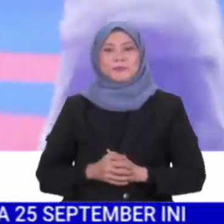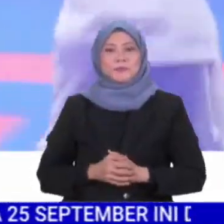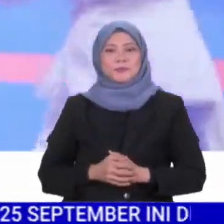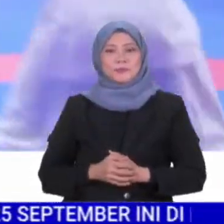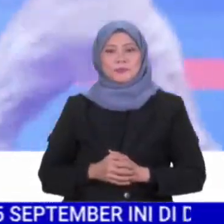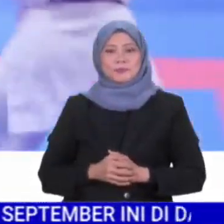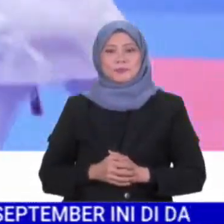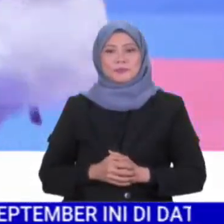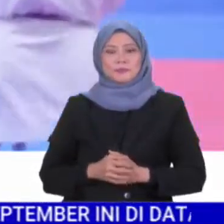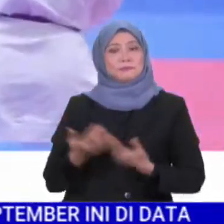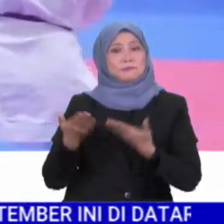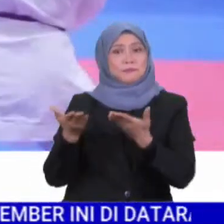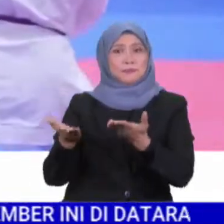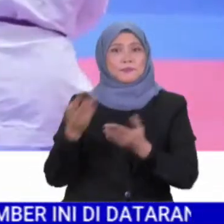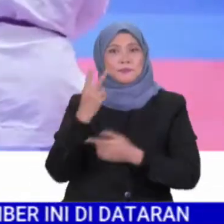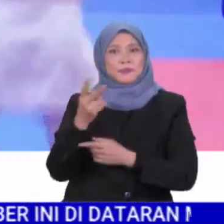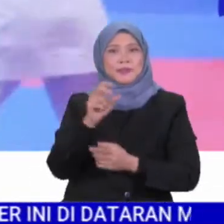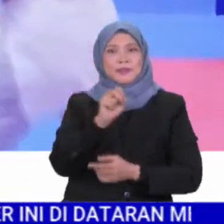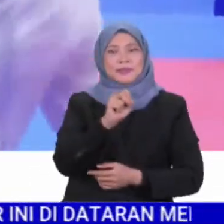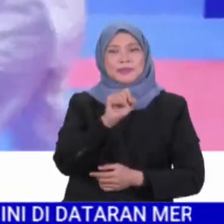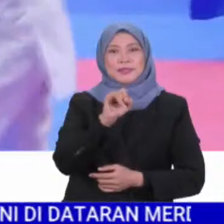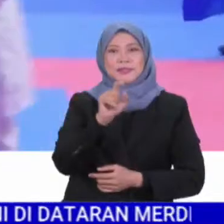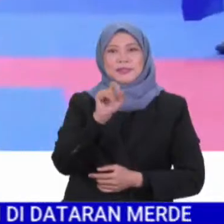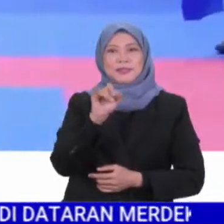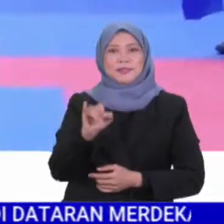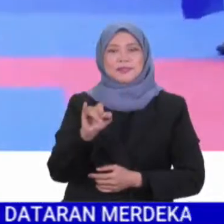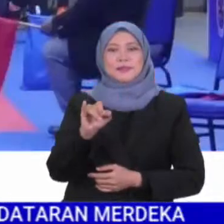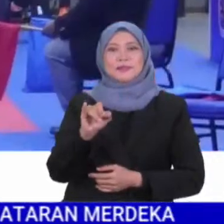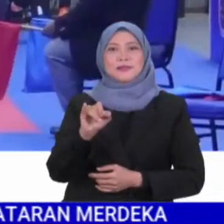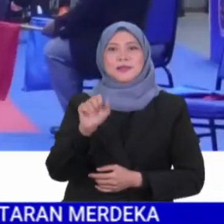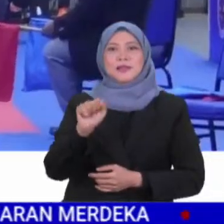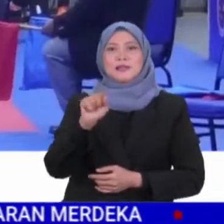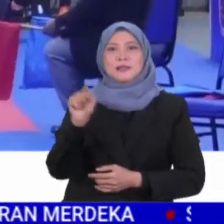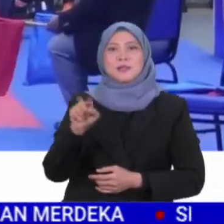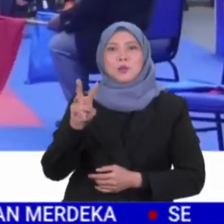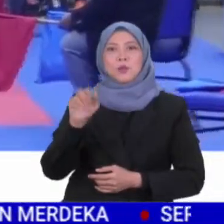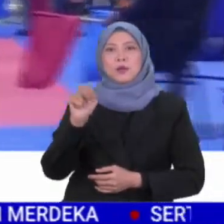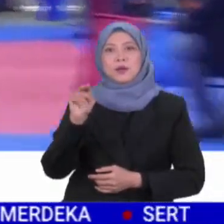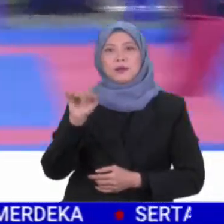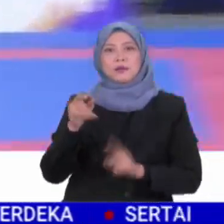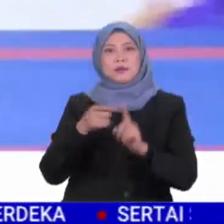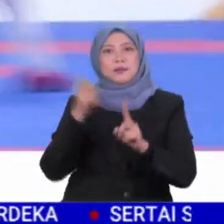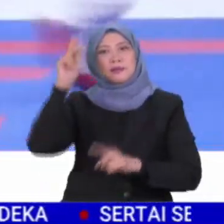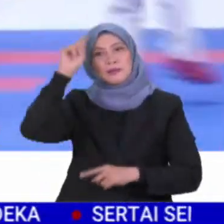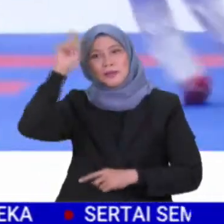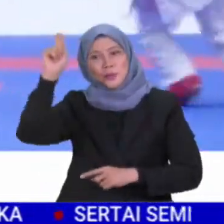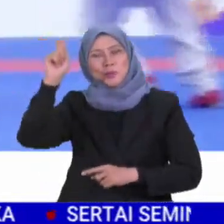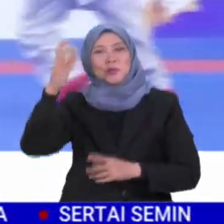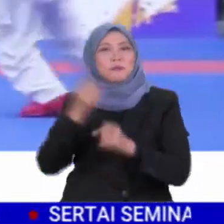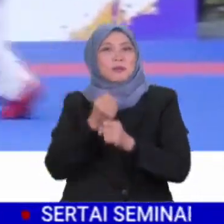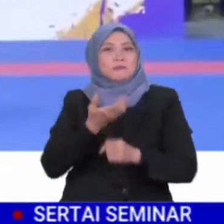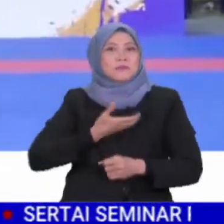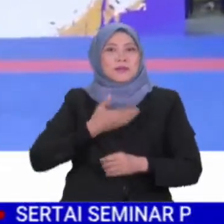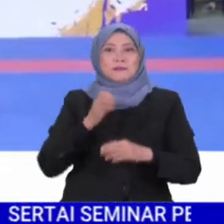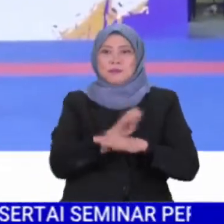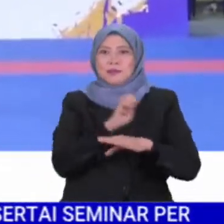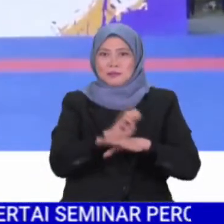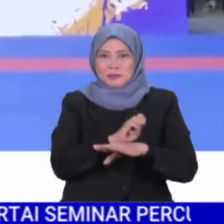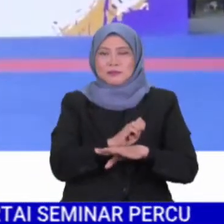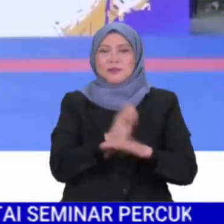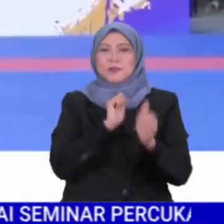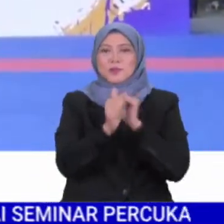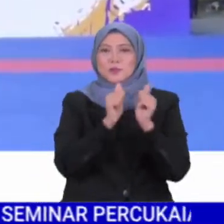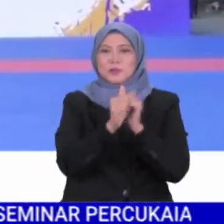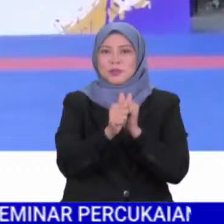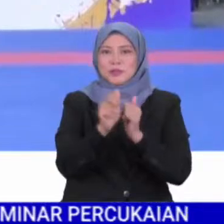itu, menarik juga untuk kita saksikan Siti Nur Azwani Nur Azli, atlet daripada Terengganu yang berjaya meraih emas semasa